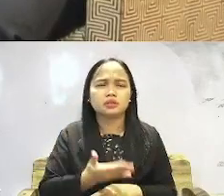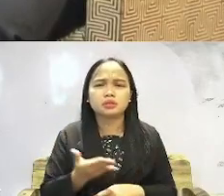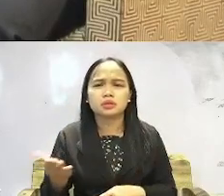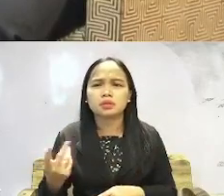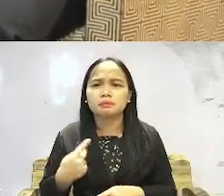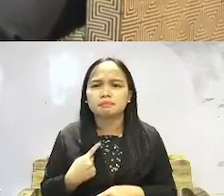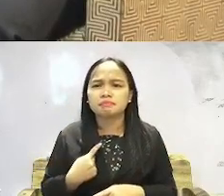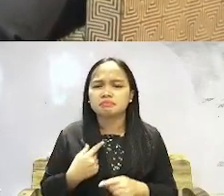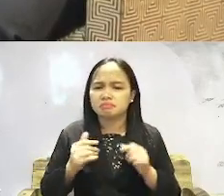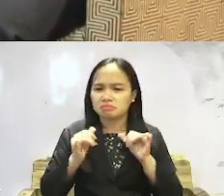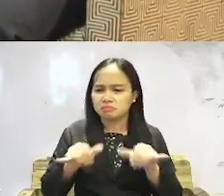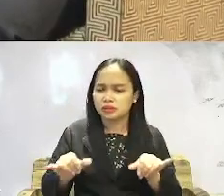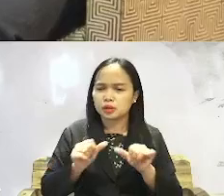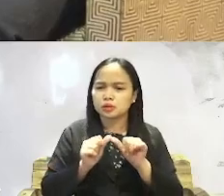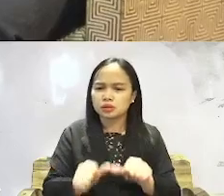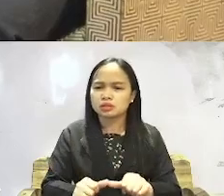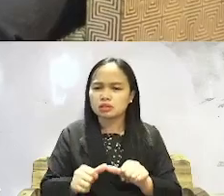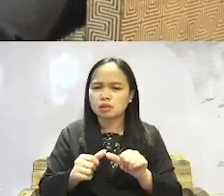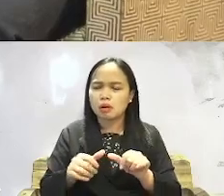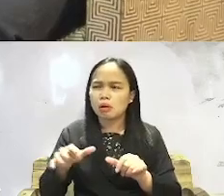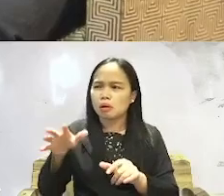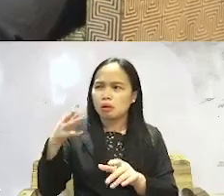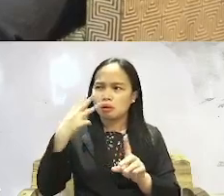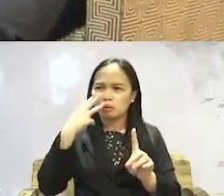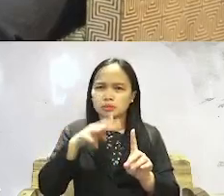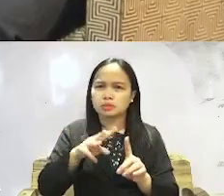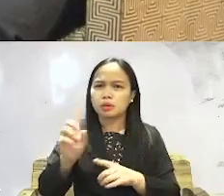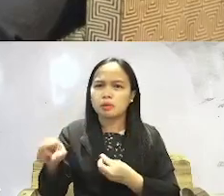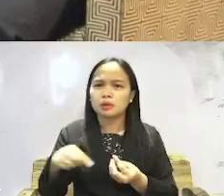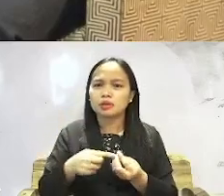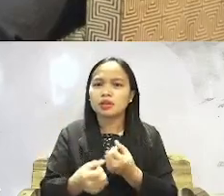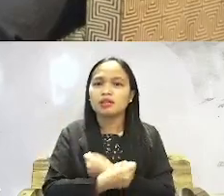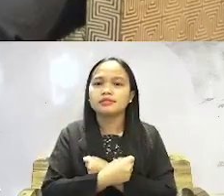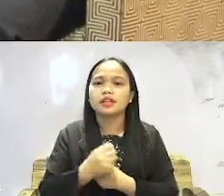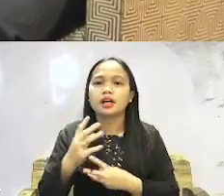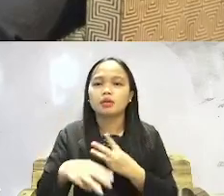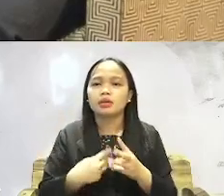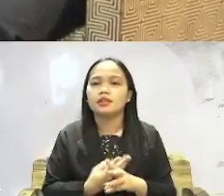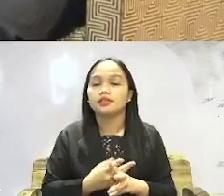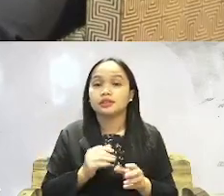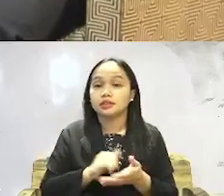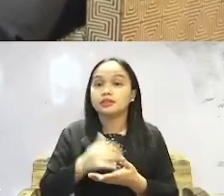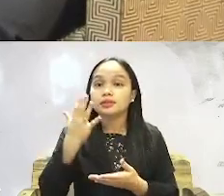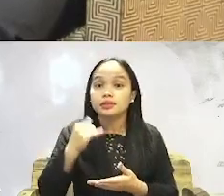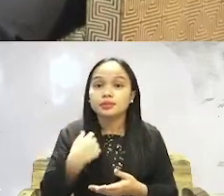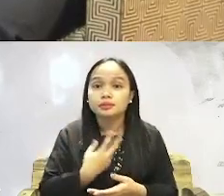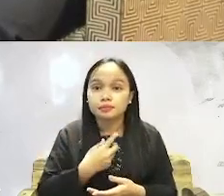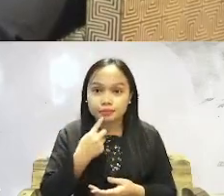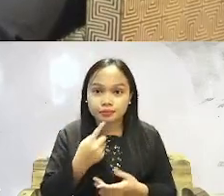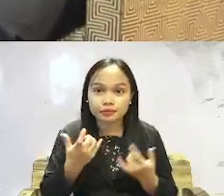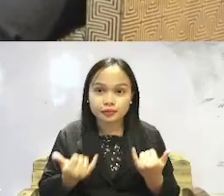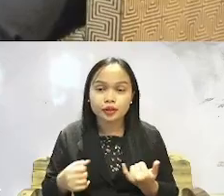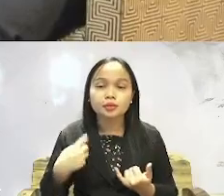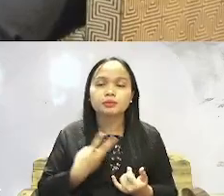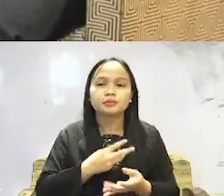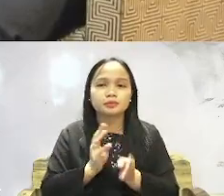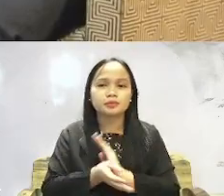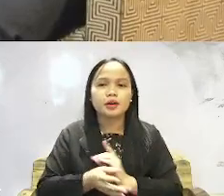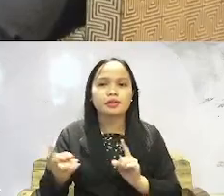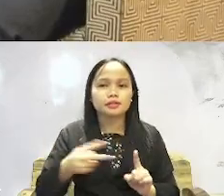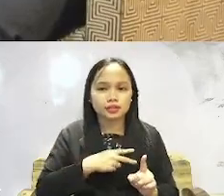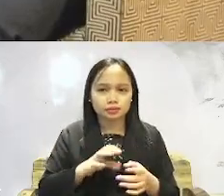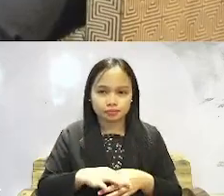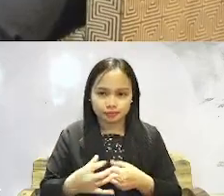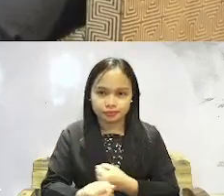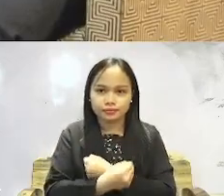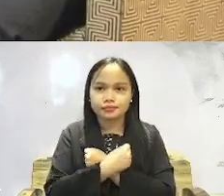ng mundo? Kaya nagiging, anong tawag doon? Anong tawag sa atin? Kaya ang nangyayari sa atin, nagiging victims of love.